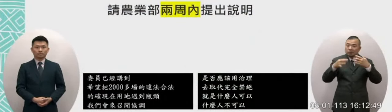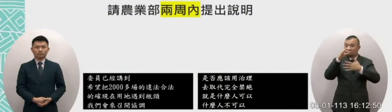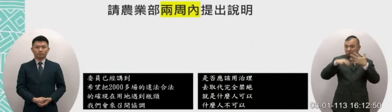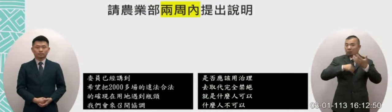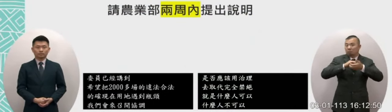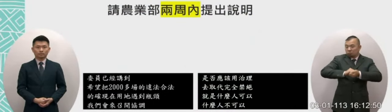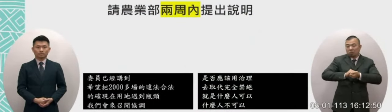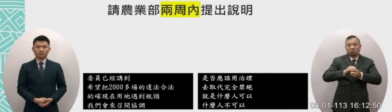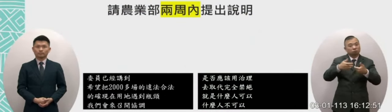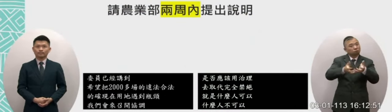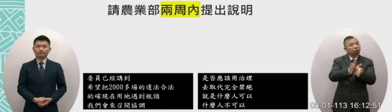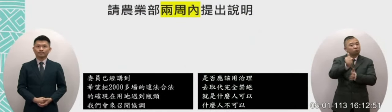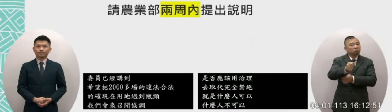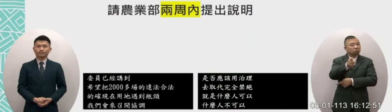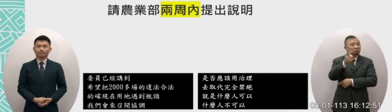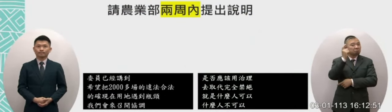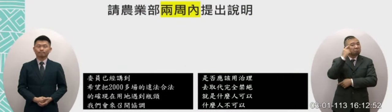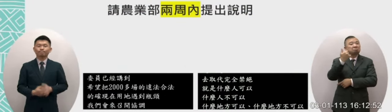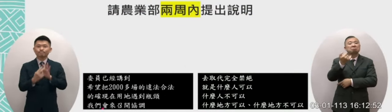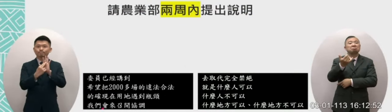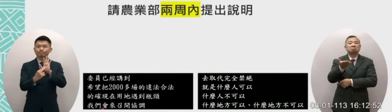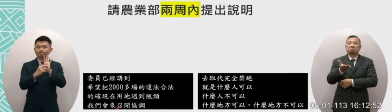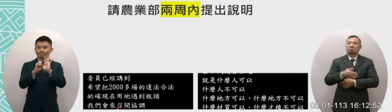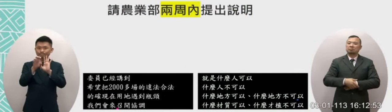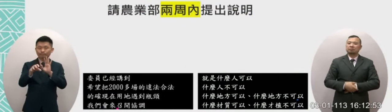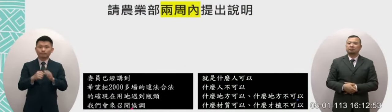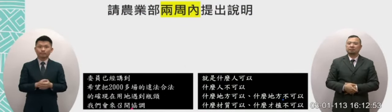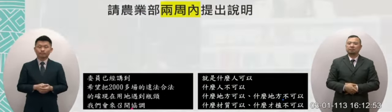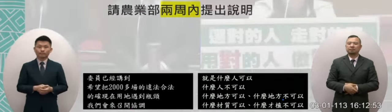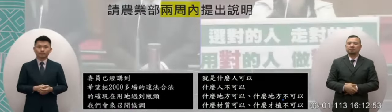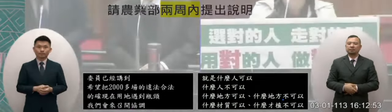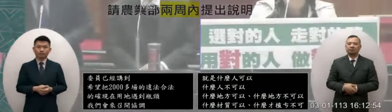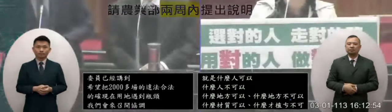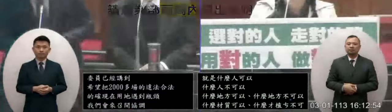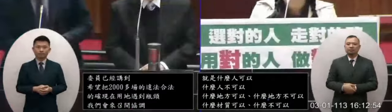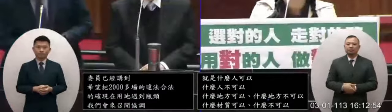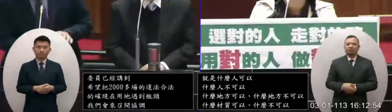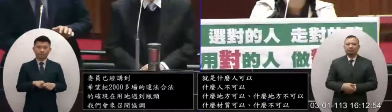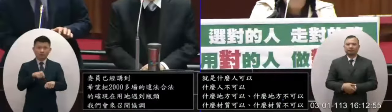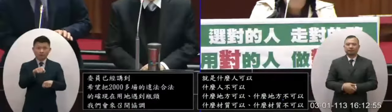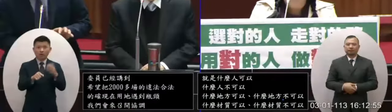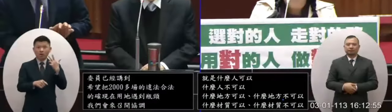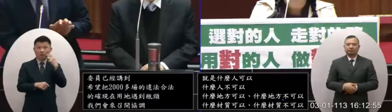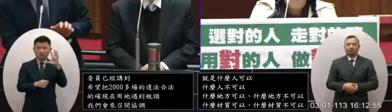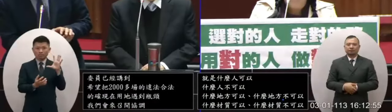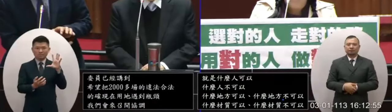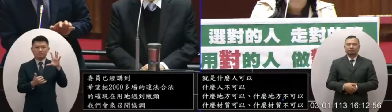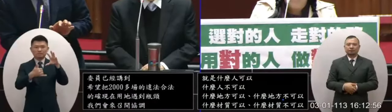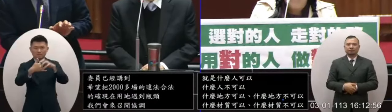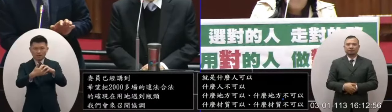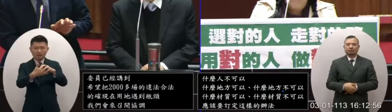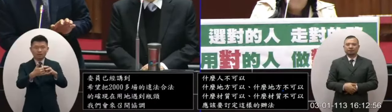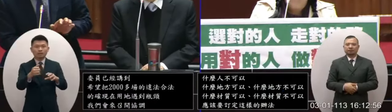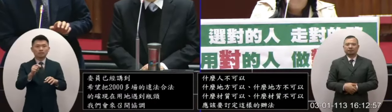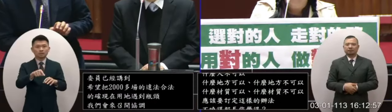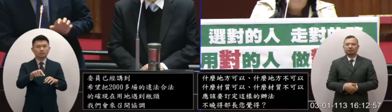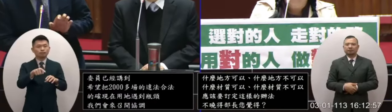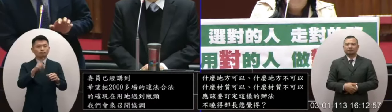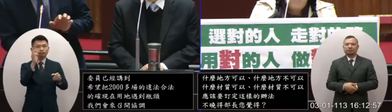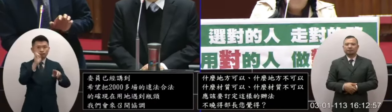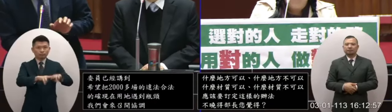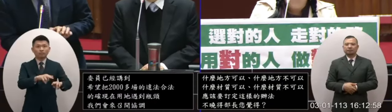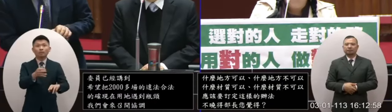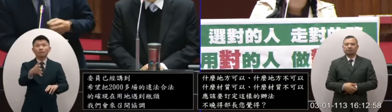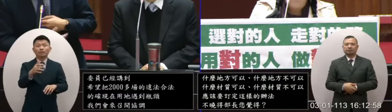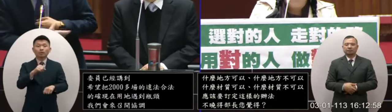您觉得？ 那个跟委员说明一下就是我们禁止那个狩猎的猎甲是一个非常传统的猎甲，那个是当